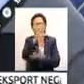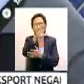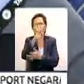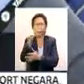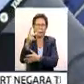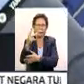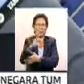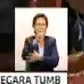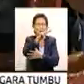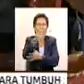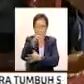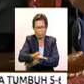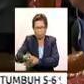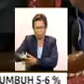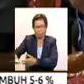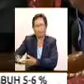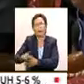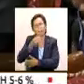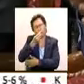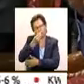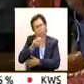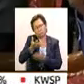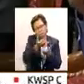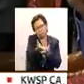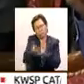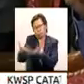mengandungi 23 barangan keperluan asas.